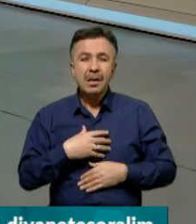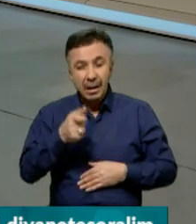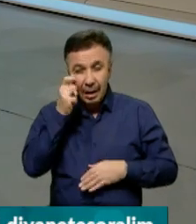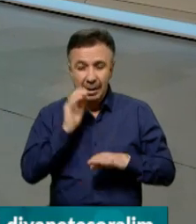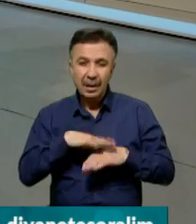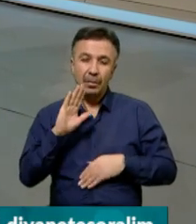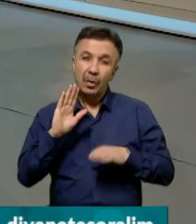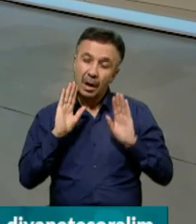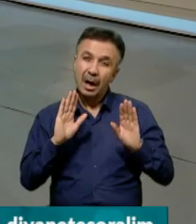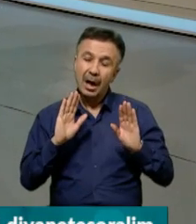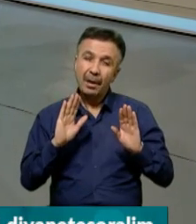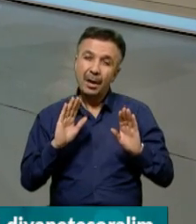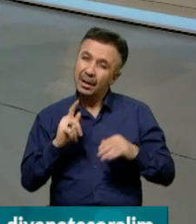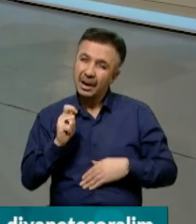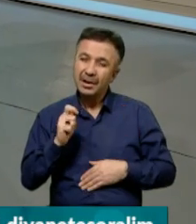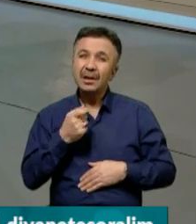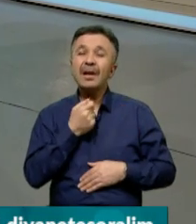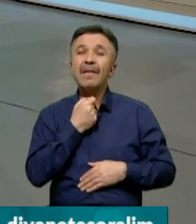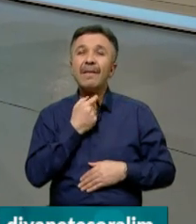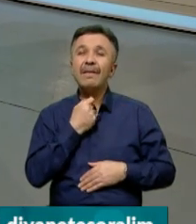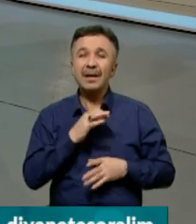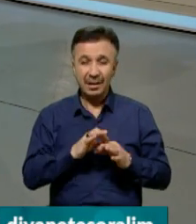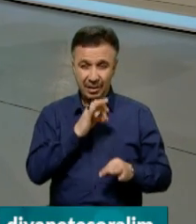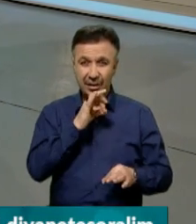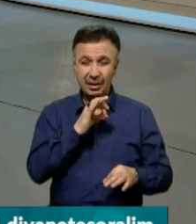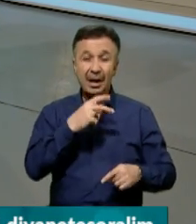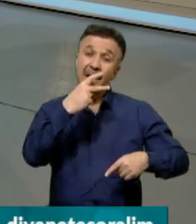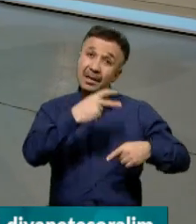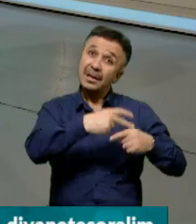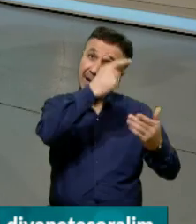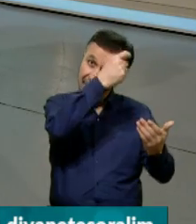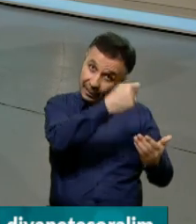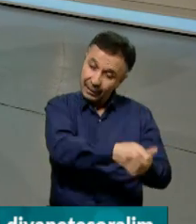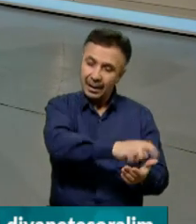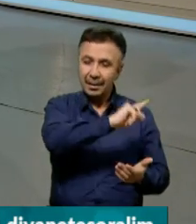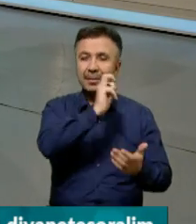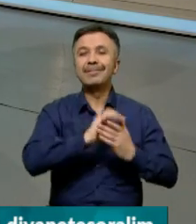da hakikaten zor durumda. Fakir, fukara bir insana zekat verebilir miyiz?